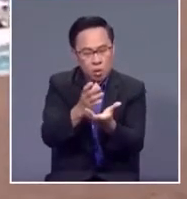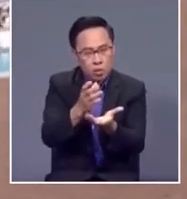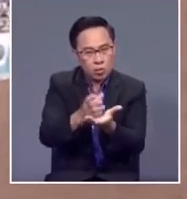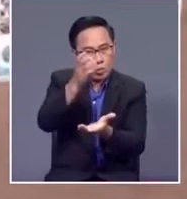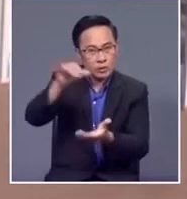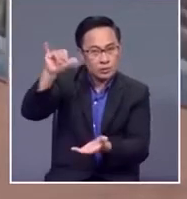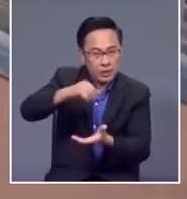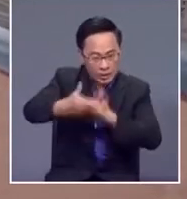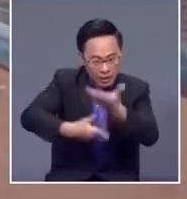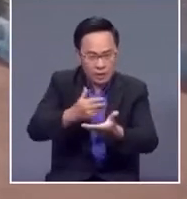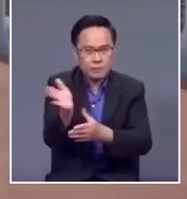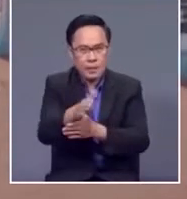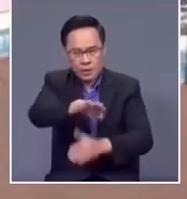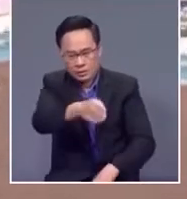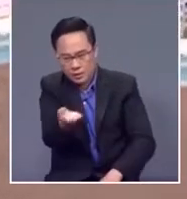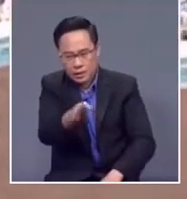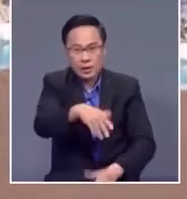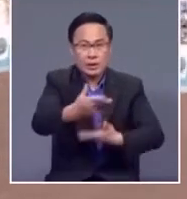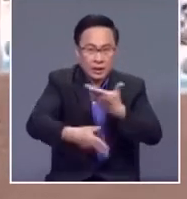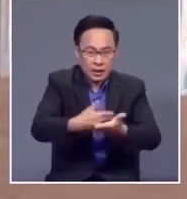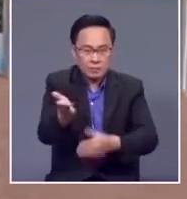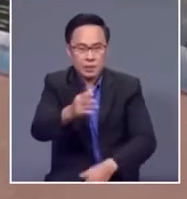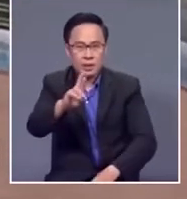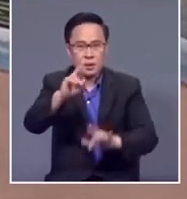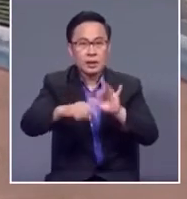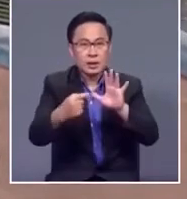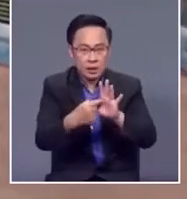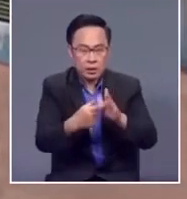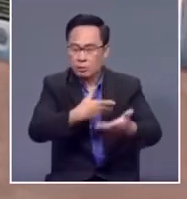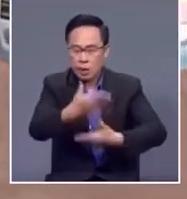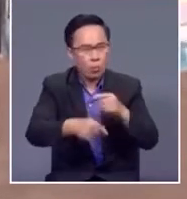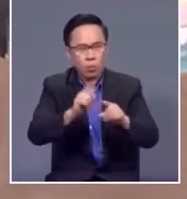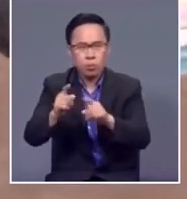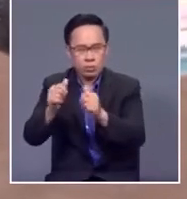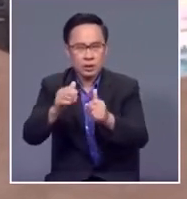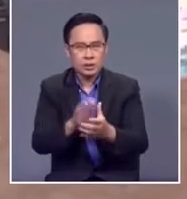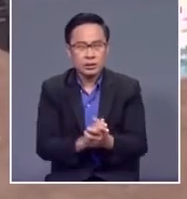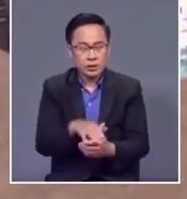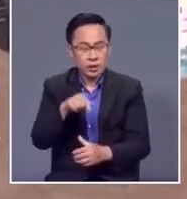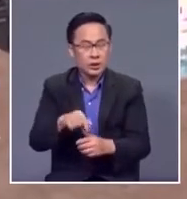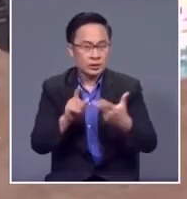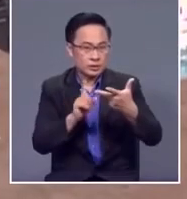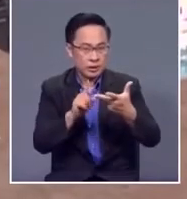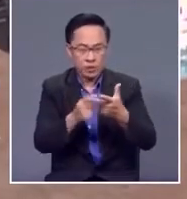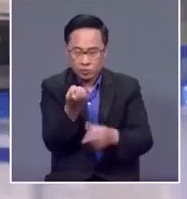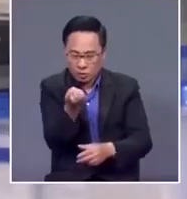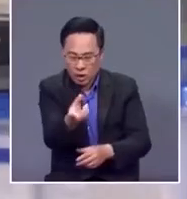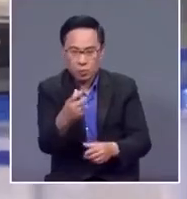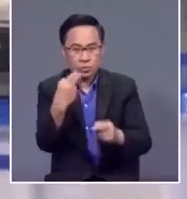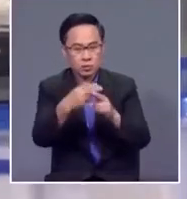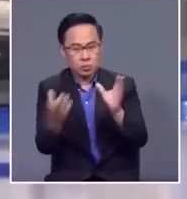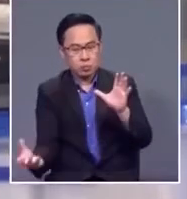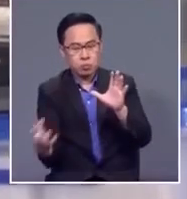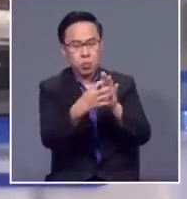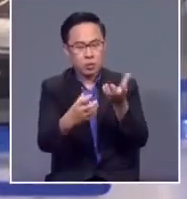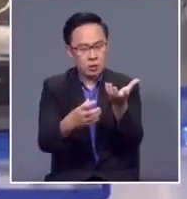เป็นไปย่างและตอนนี้ของโครงการยมน่านเองก็ยังพัฒนาทำข้าวของบรรกรรมโมเดลซึ่งเป็นผลผลิต